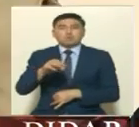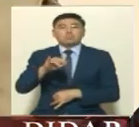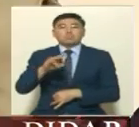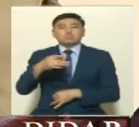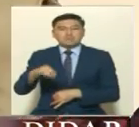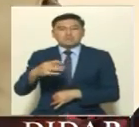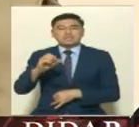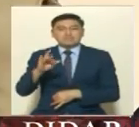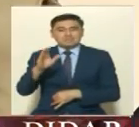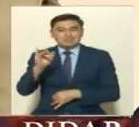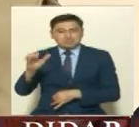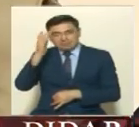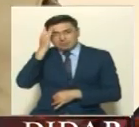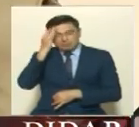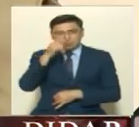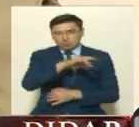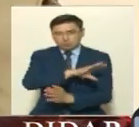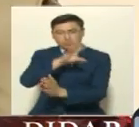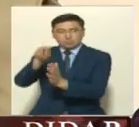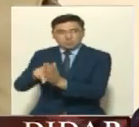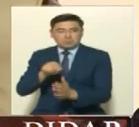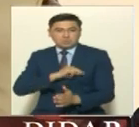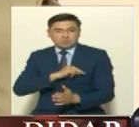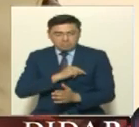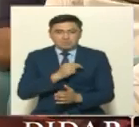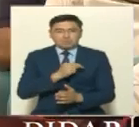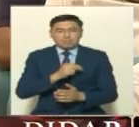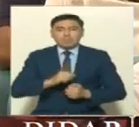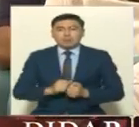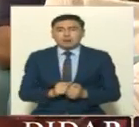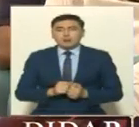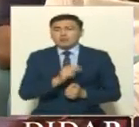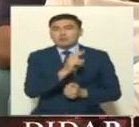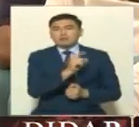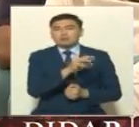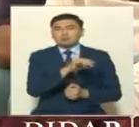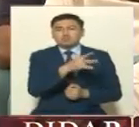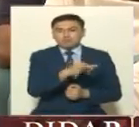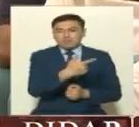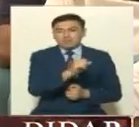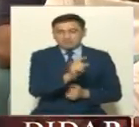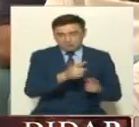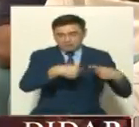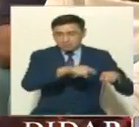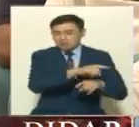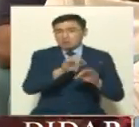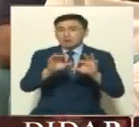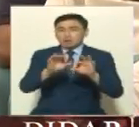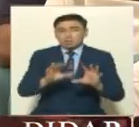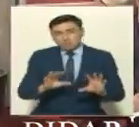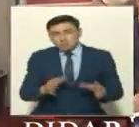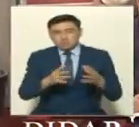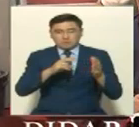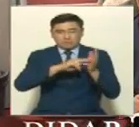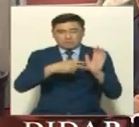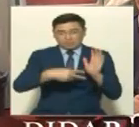заработных плат и условий труда. Как отметили представители акционерного общества «Казмунайгаз», в случае отказа во избежание срыва производственных